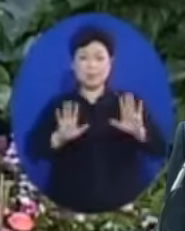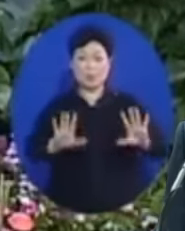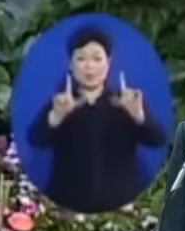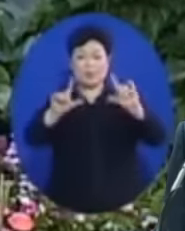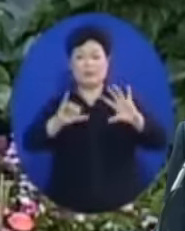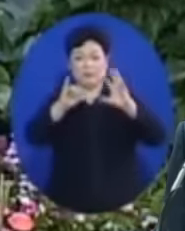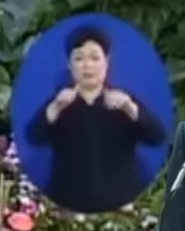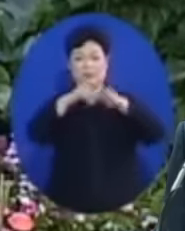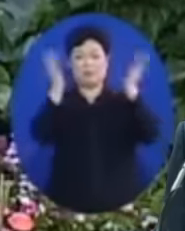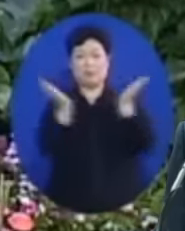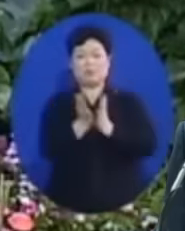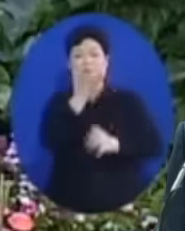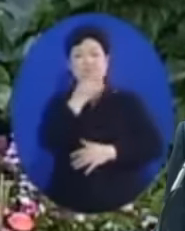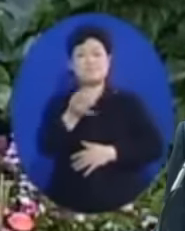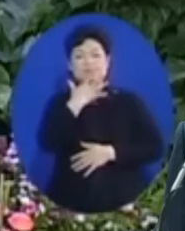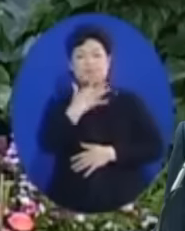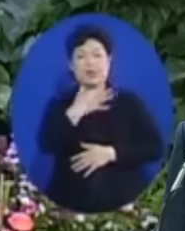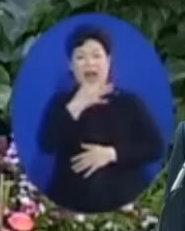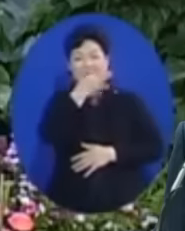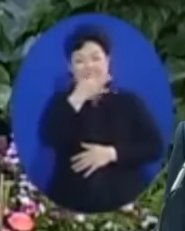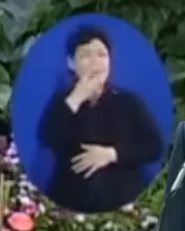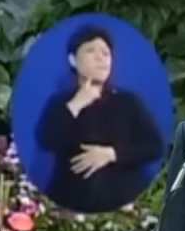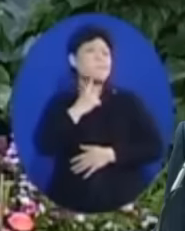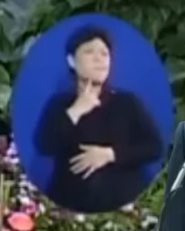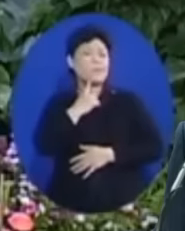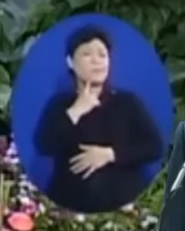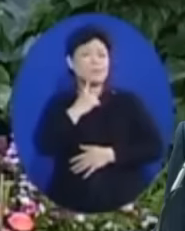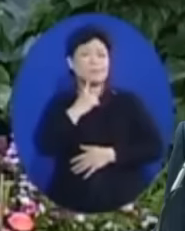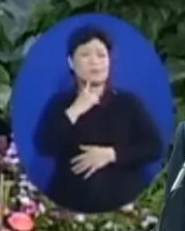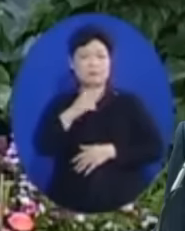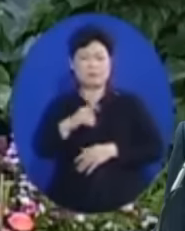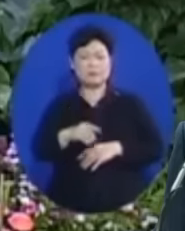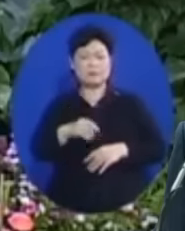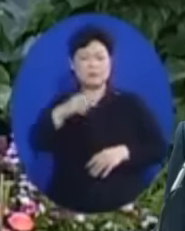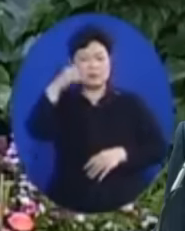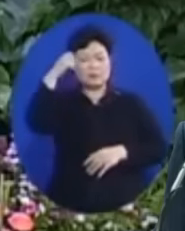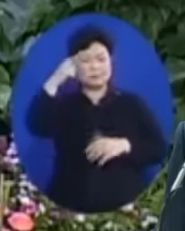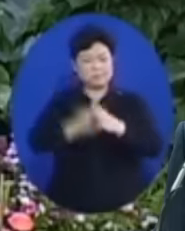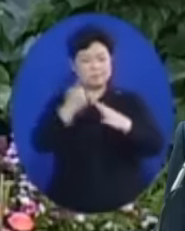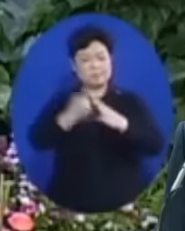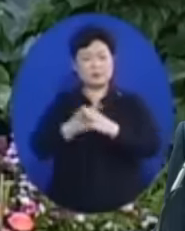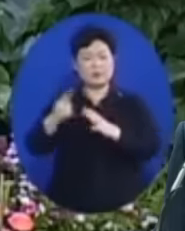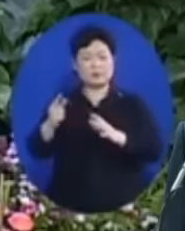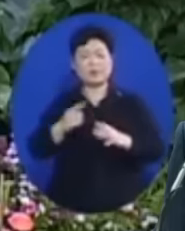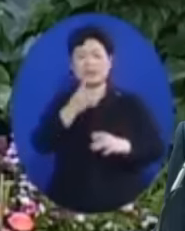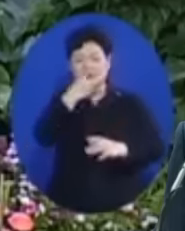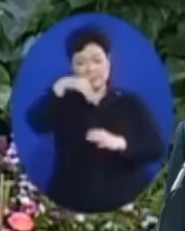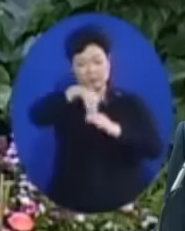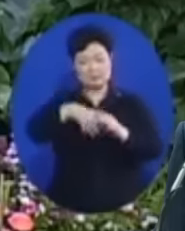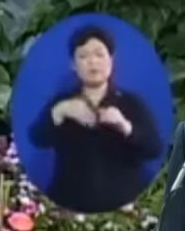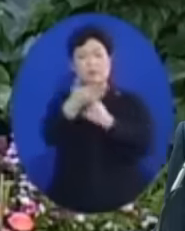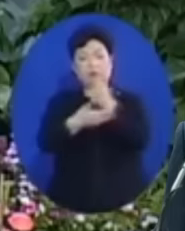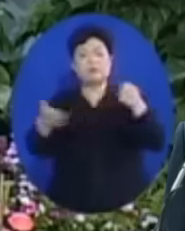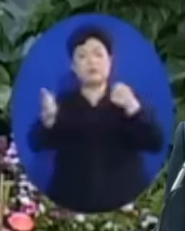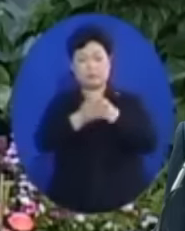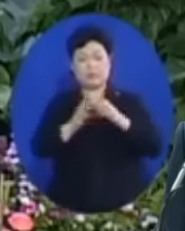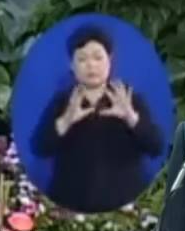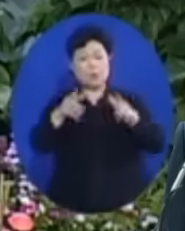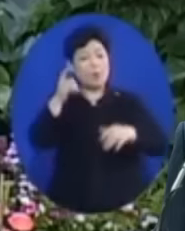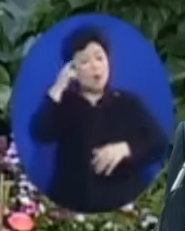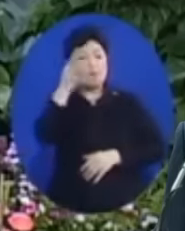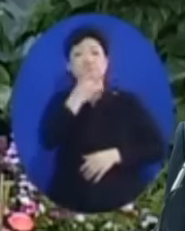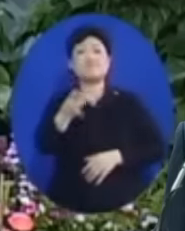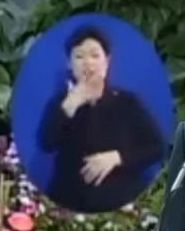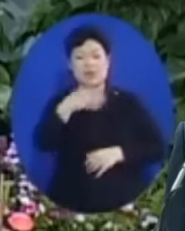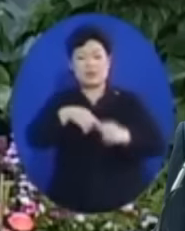오늘날 세계의 모든 불행은 탐욕과 욕심과 방종의 씨를 심고 그 열매를 거두고 있습니다. 왜 세계가 이렇게